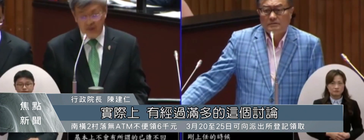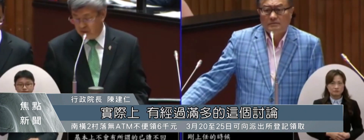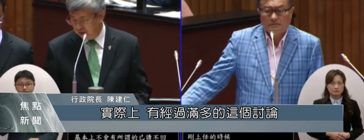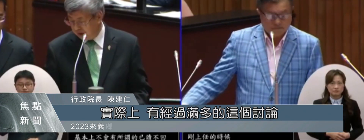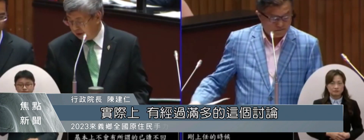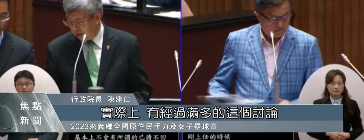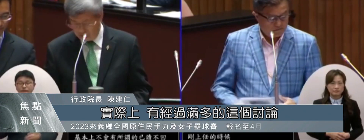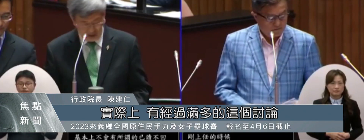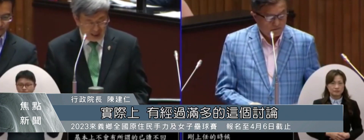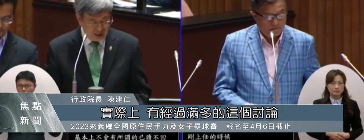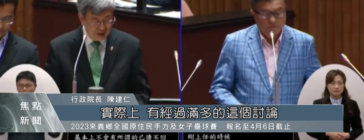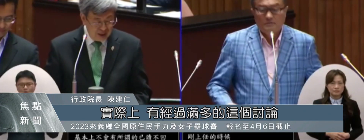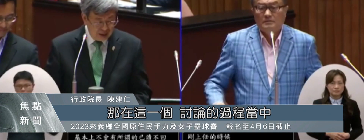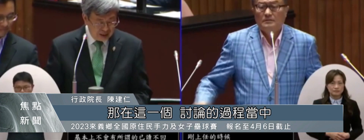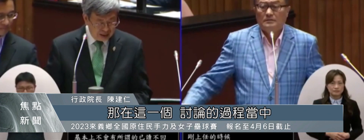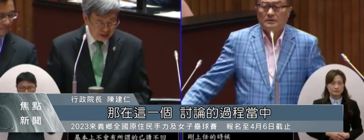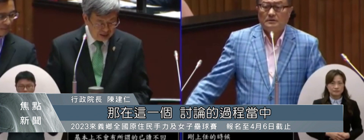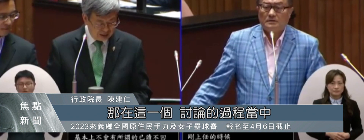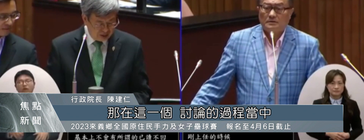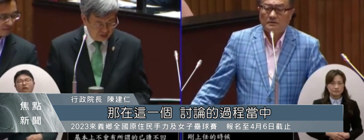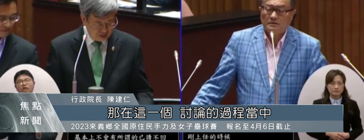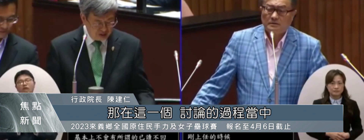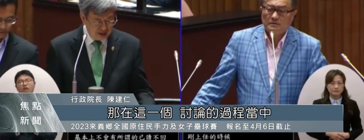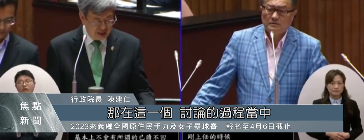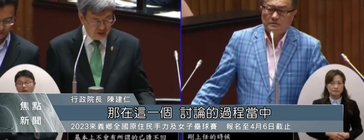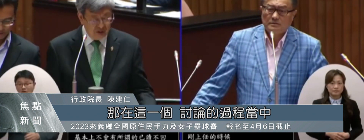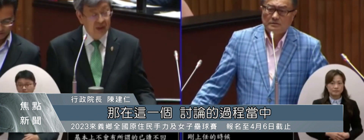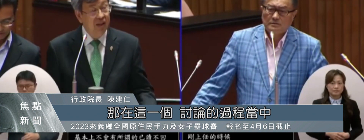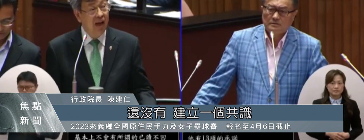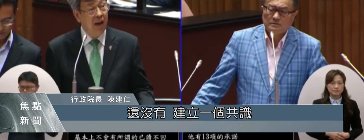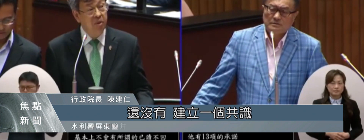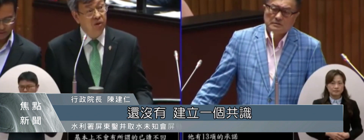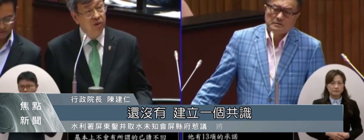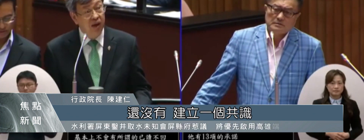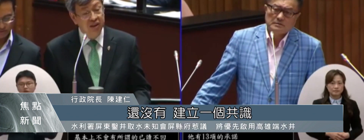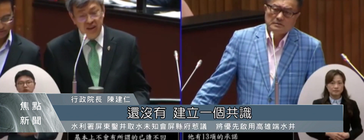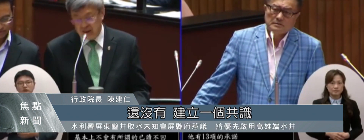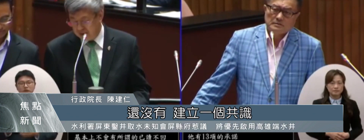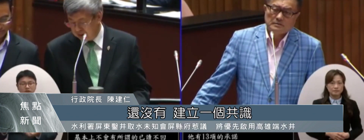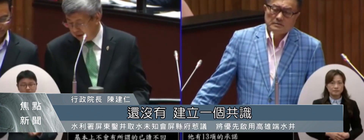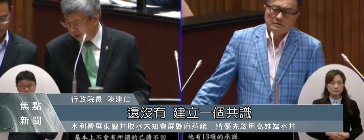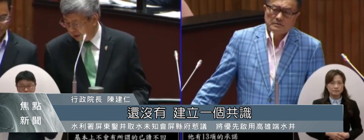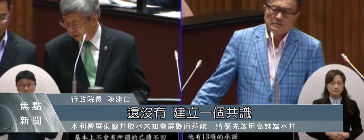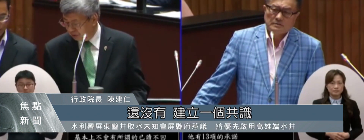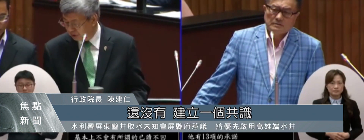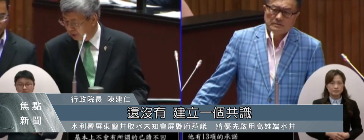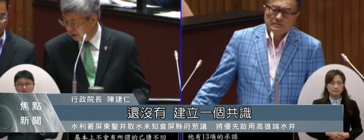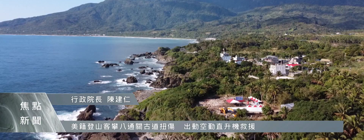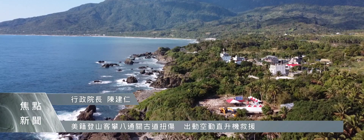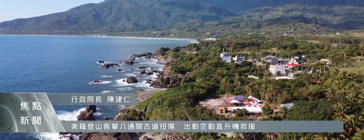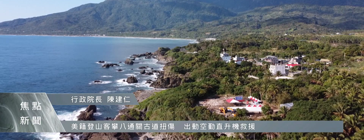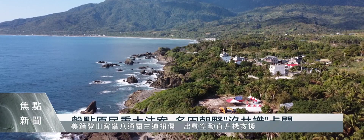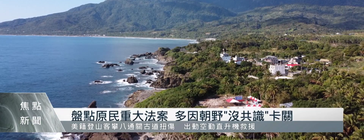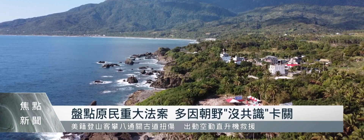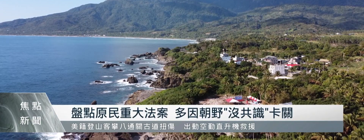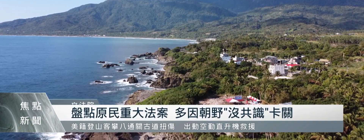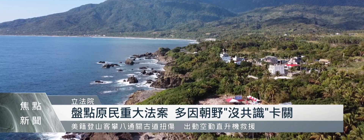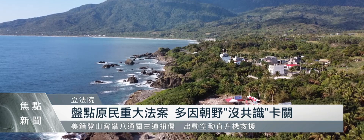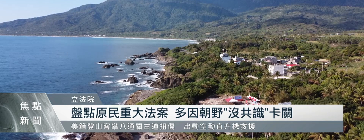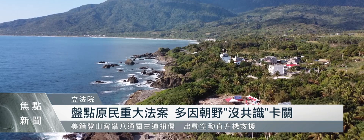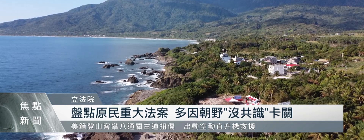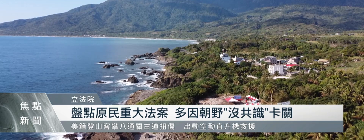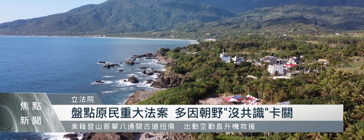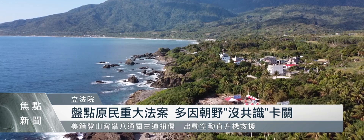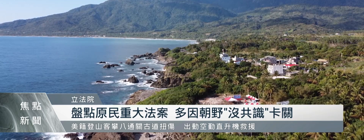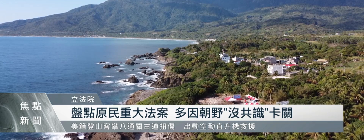啊蛮多的这个讨论了哈。那在这一个讨论的过程当中呢，还没有啊建立一个啊共识， 还是卡在没有共